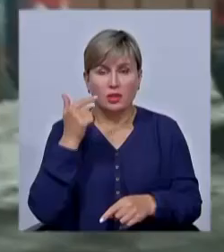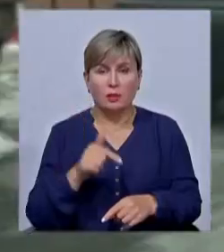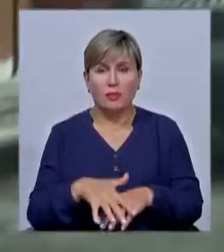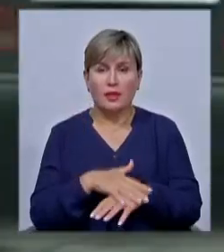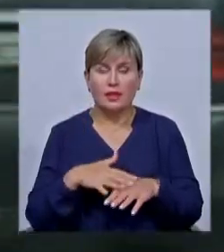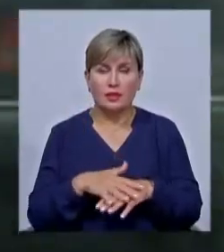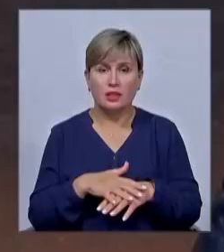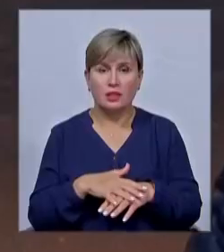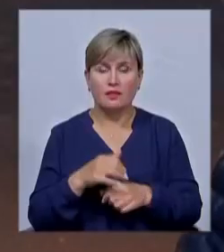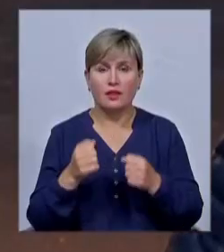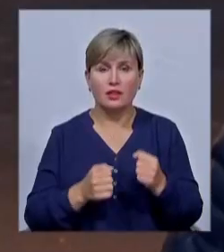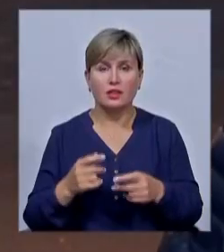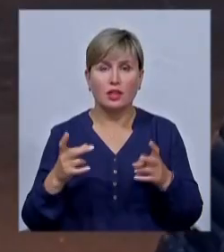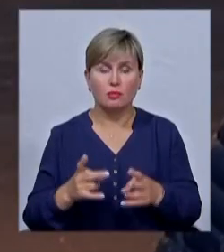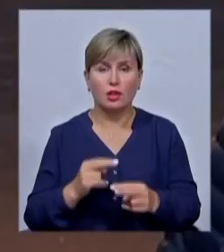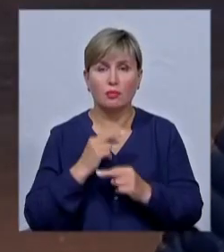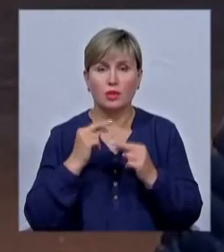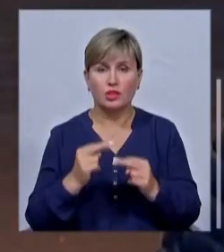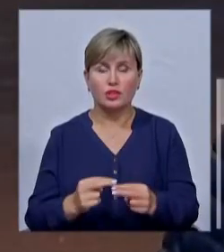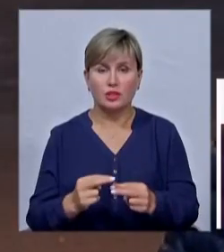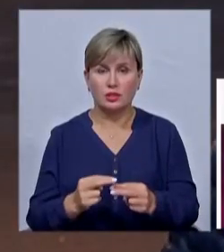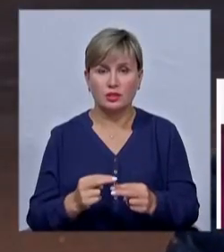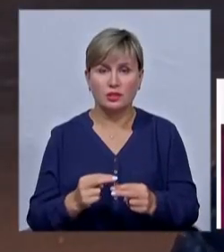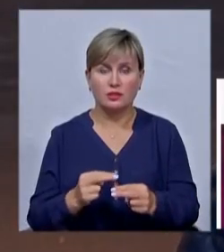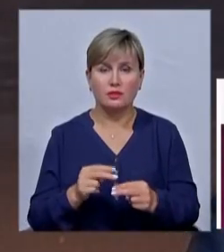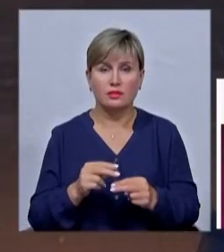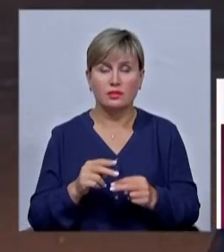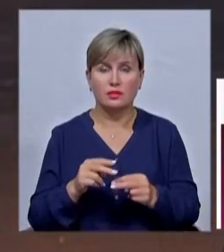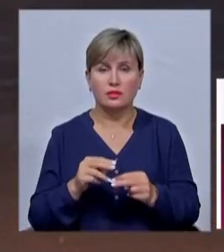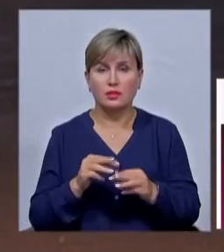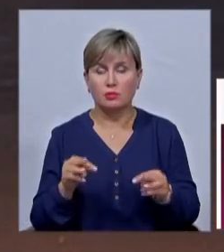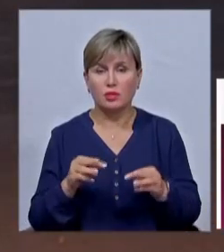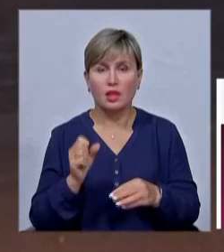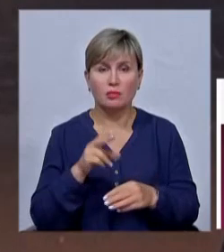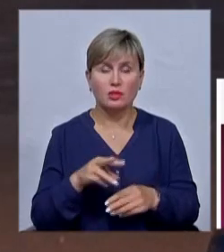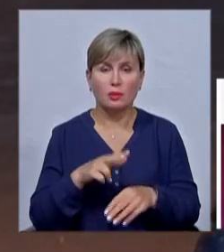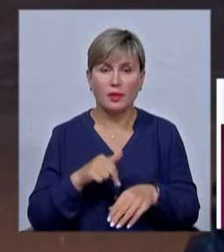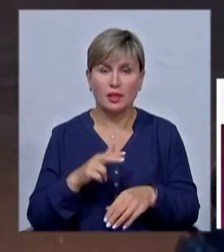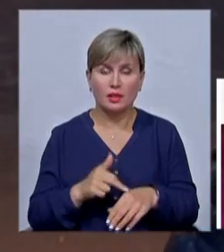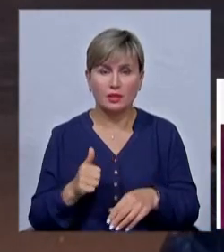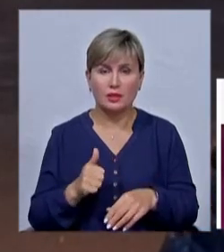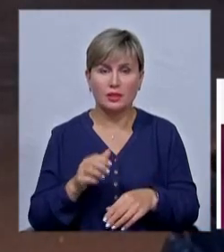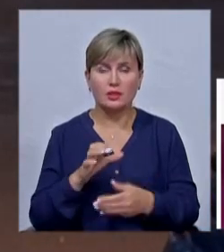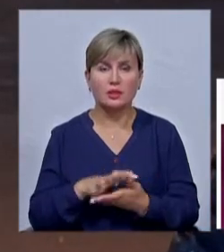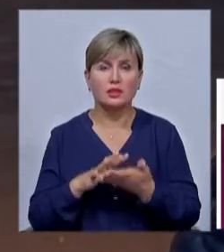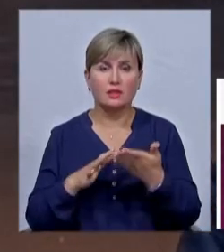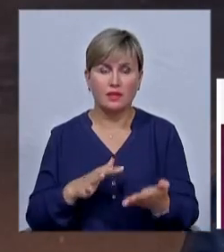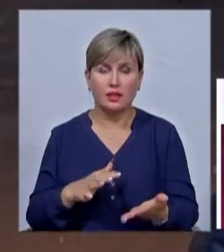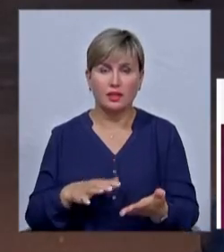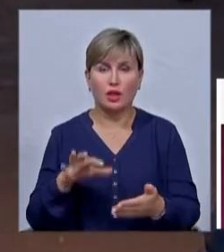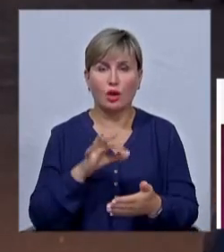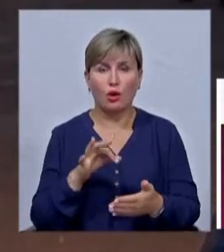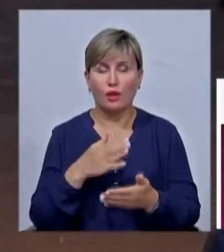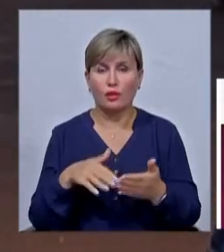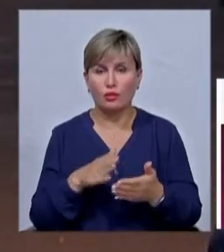водителям необходимо обращаться в департамент административной полиции с заявлением об аннулировании